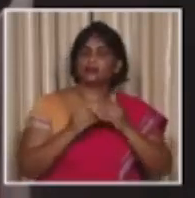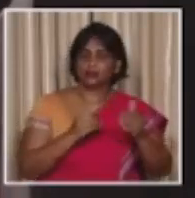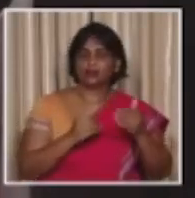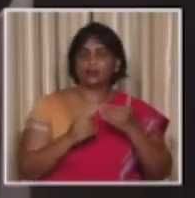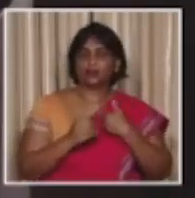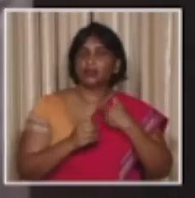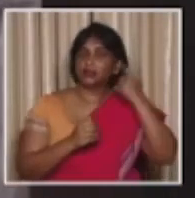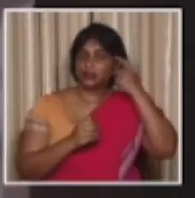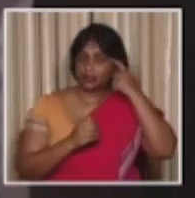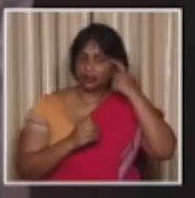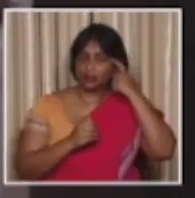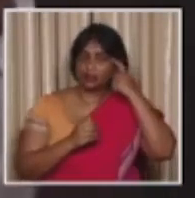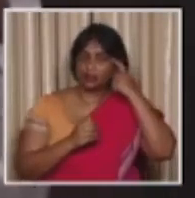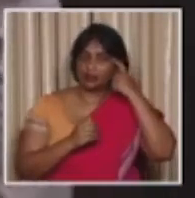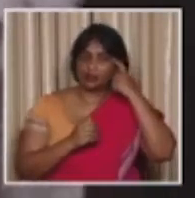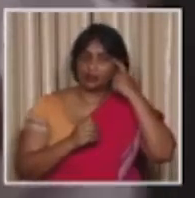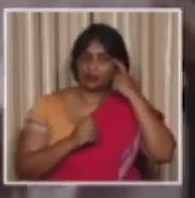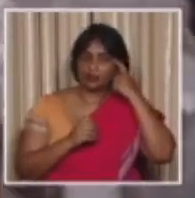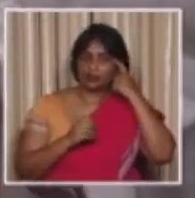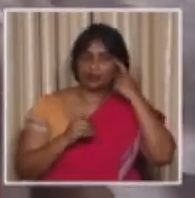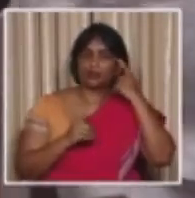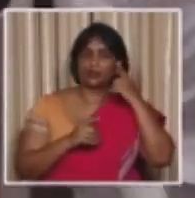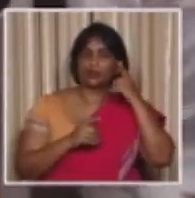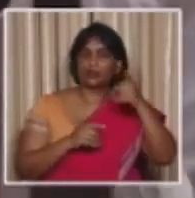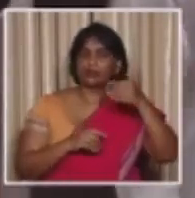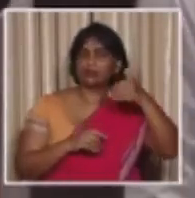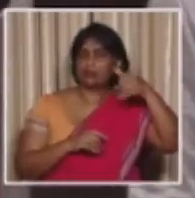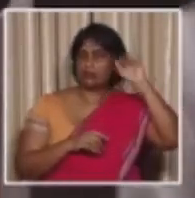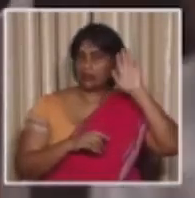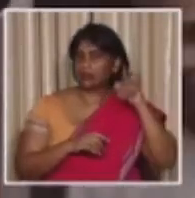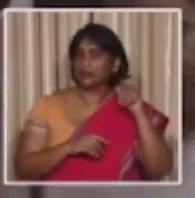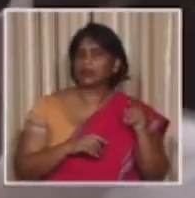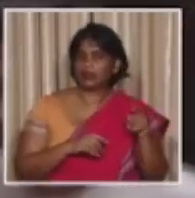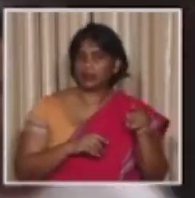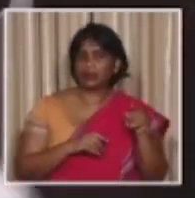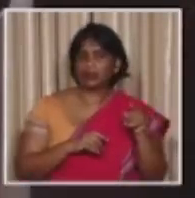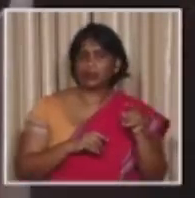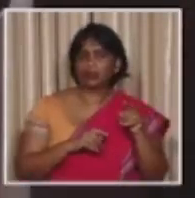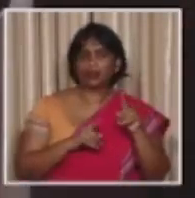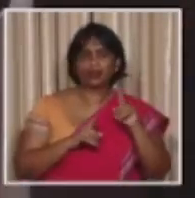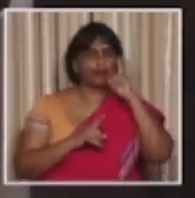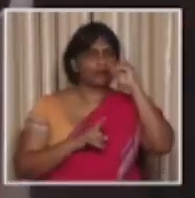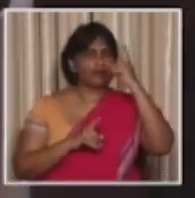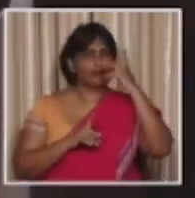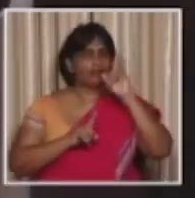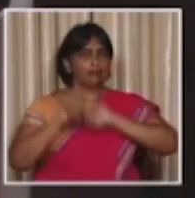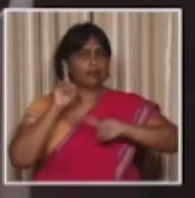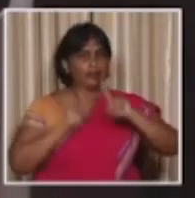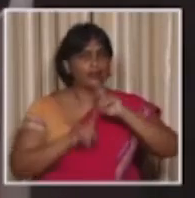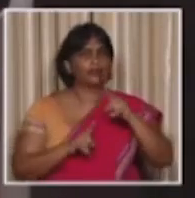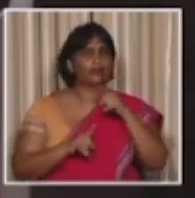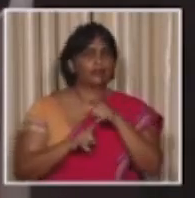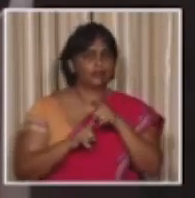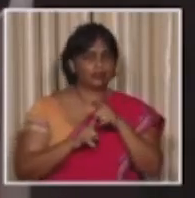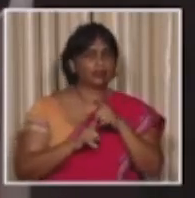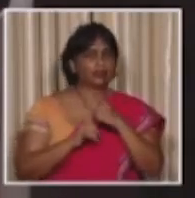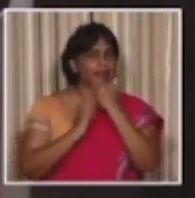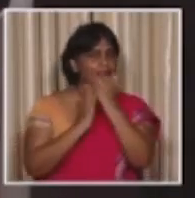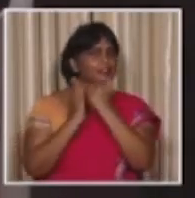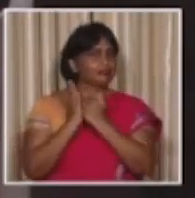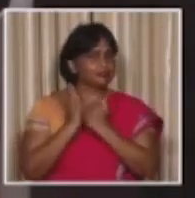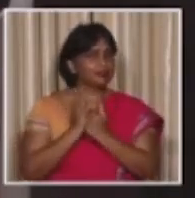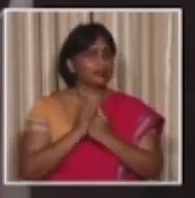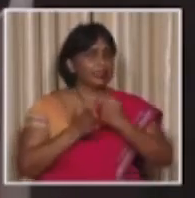අපිට මතකයි කැම්ප් ඩේවිඩ් අකෝඩ්ස් ඔස්ලෝ අකෝඩ් 1-2 ඒබ්‍රහම්ස් අකෝඩ්